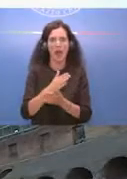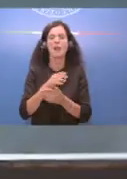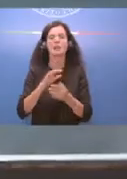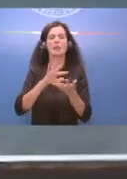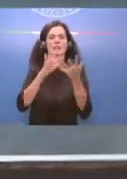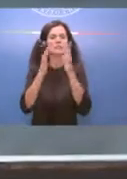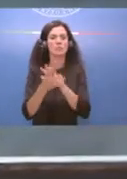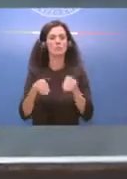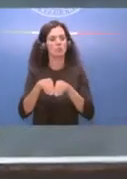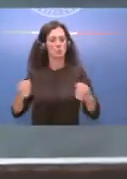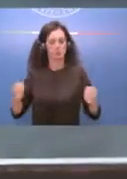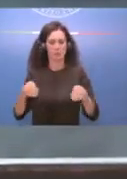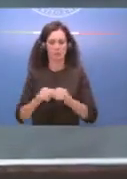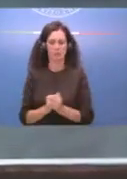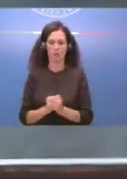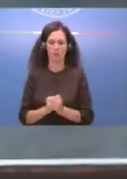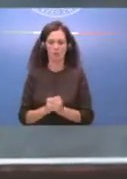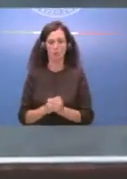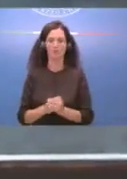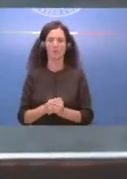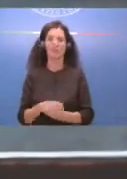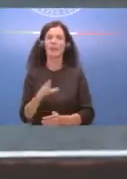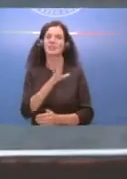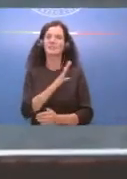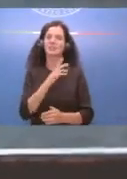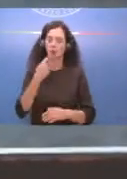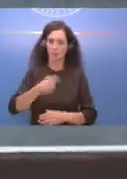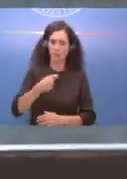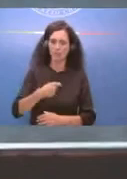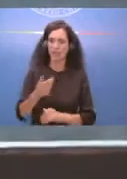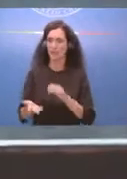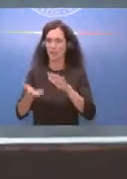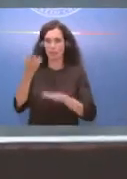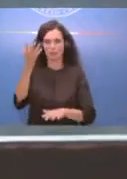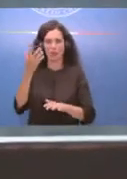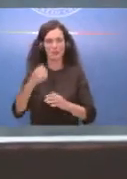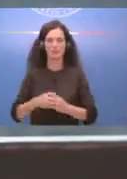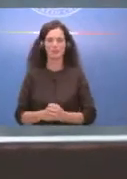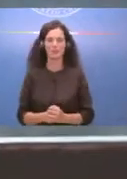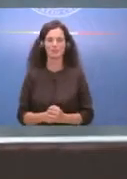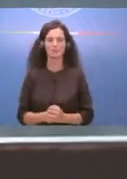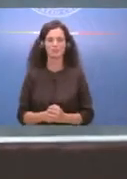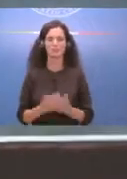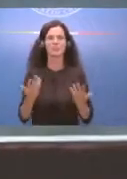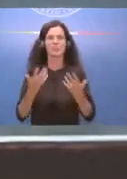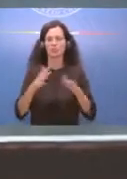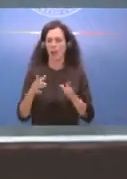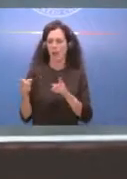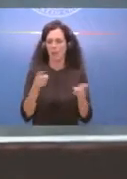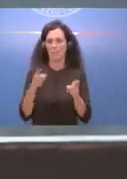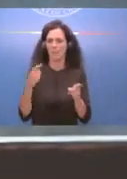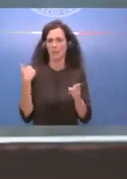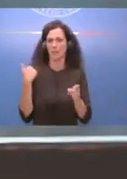sensi nella nostra epoca si è radicato il concetto che la società abbia l'obbligo morale di conservare i reperti